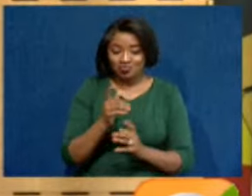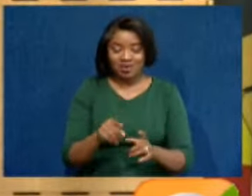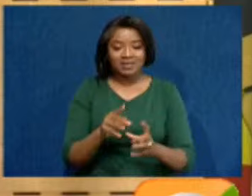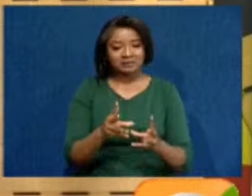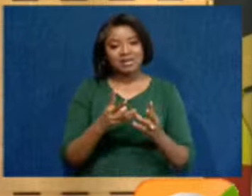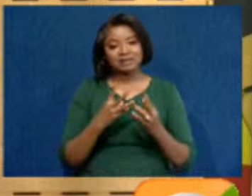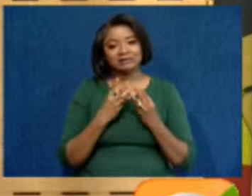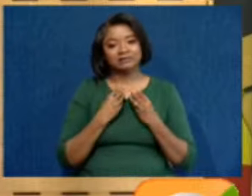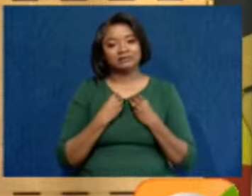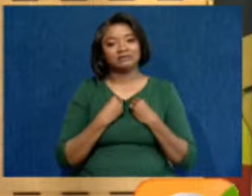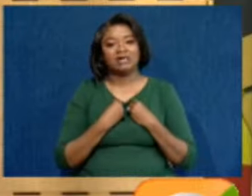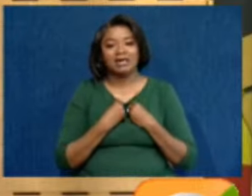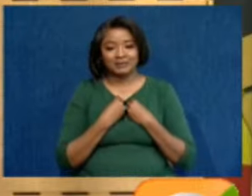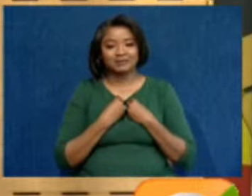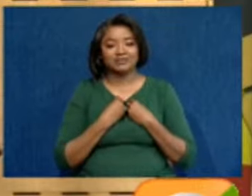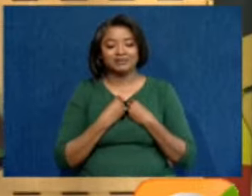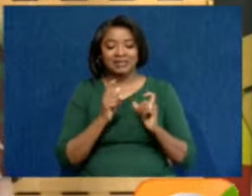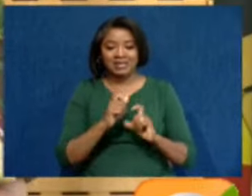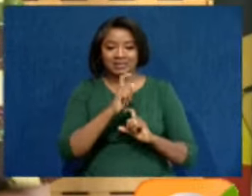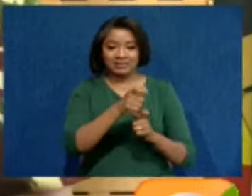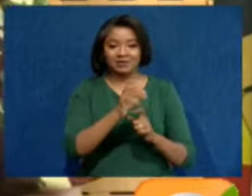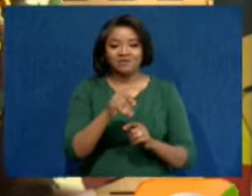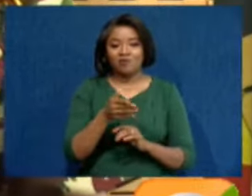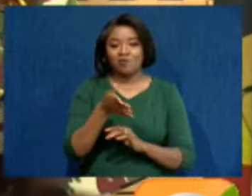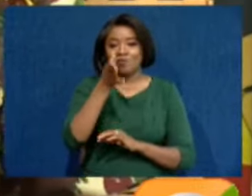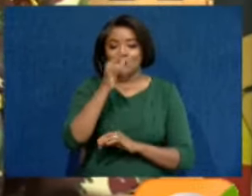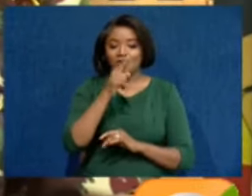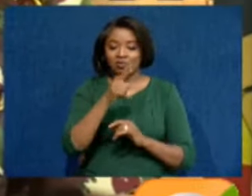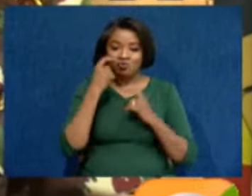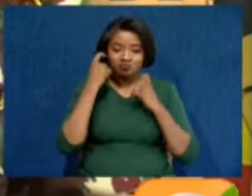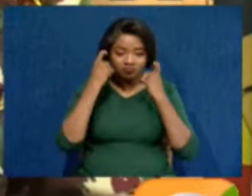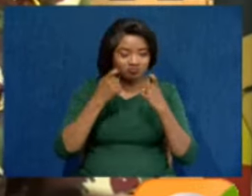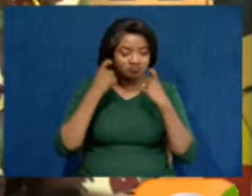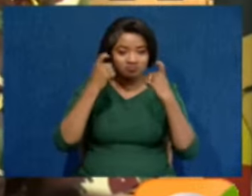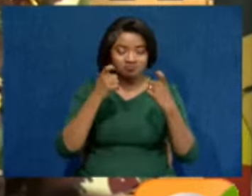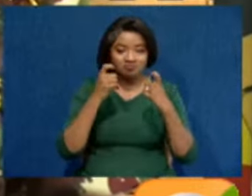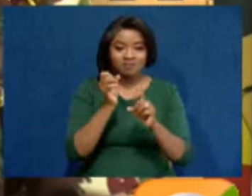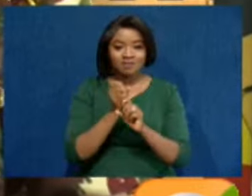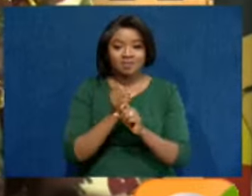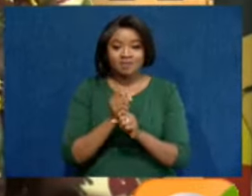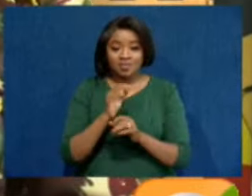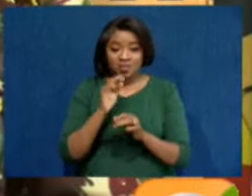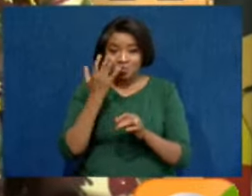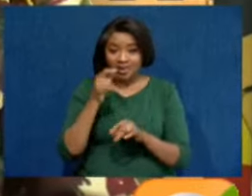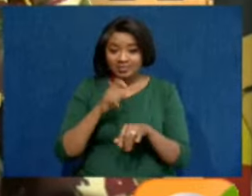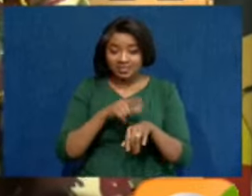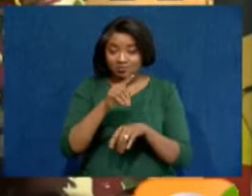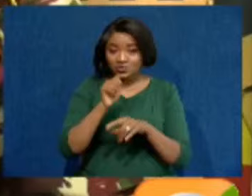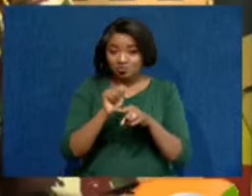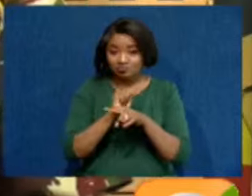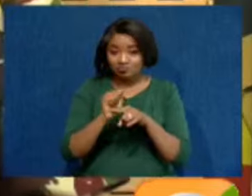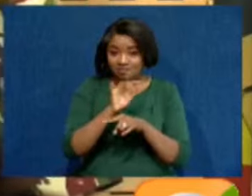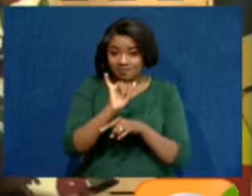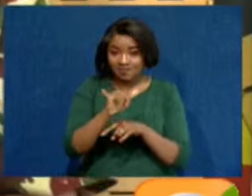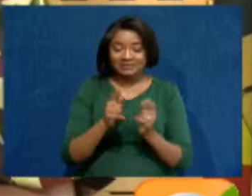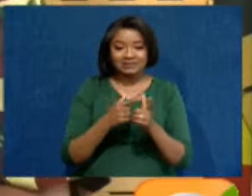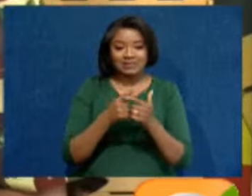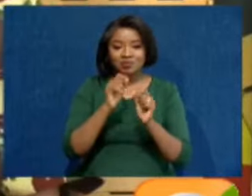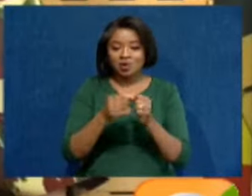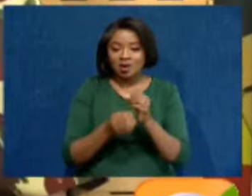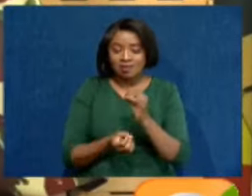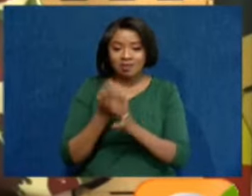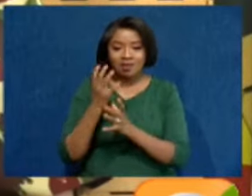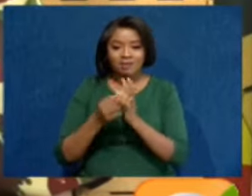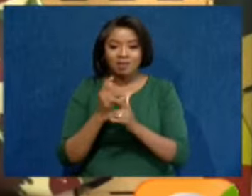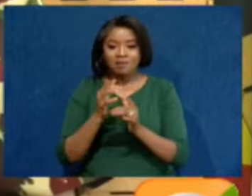with the call and go out of your way by doing so, training and coming up with